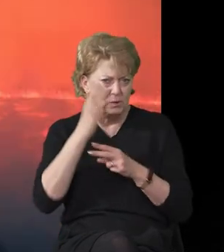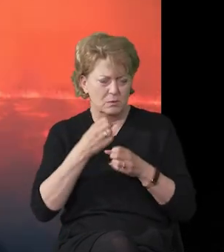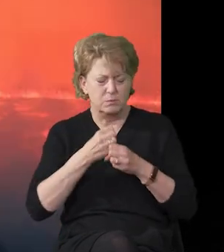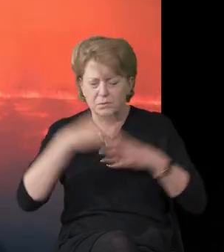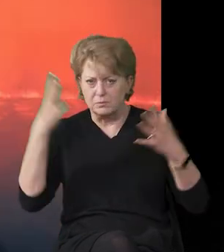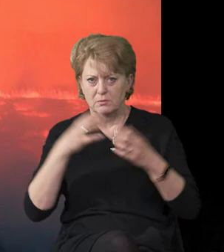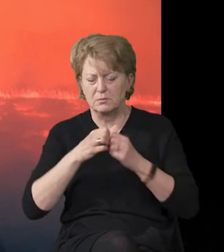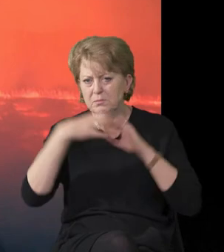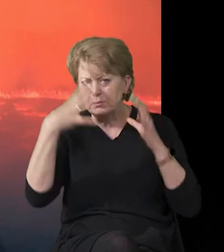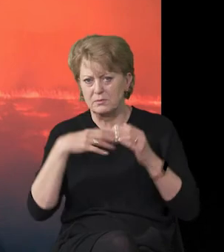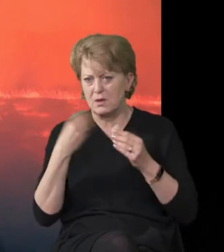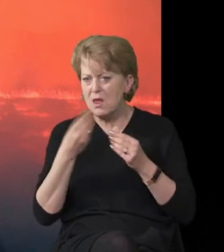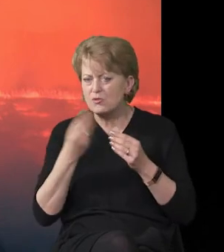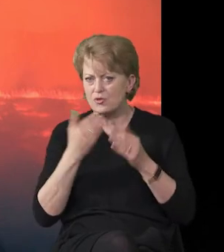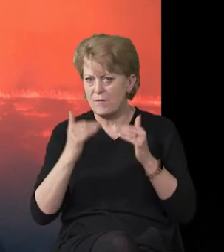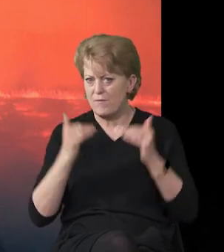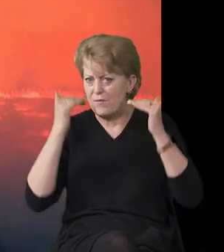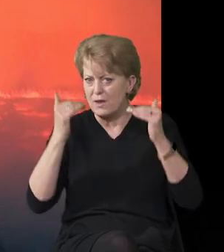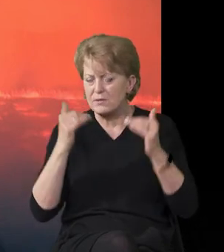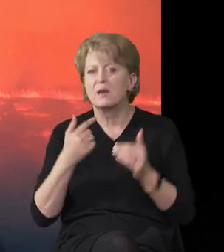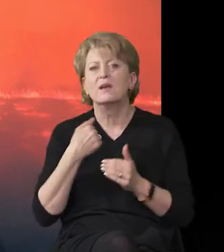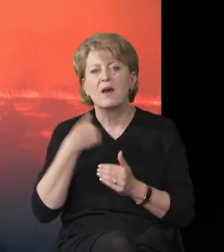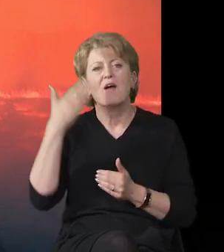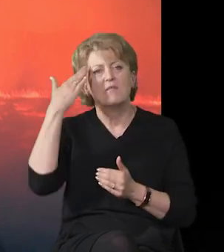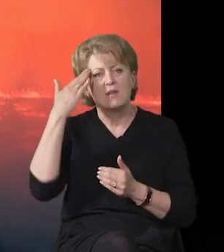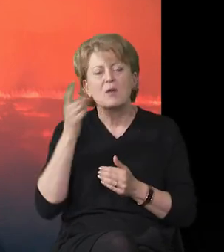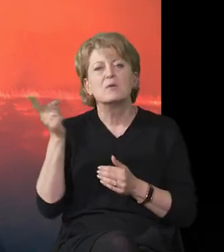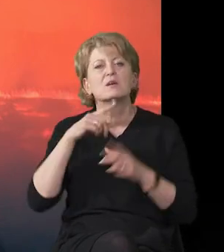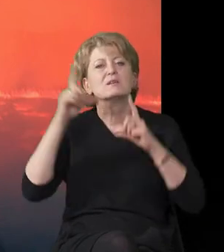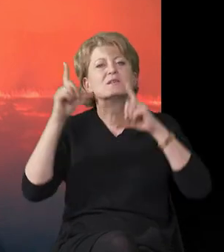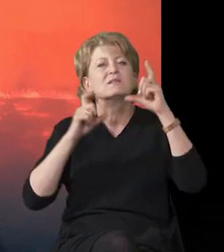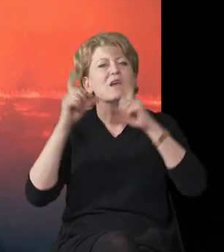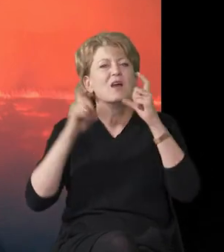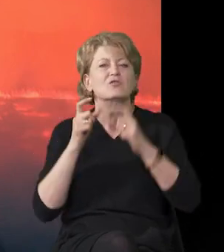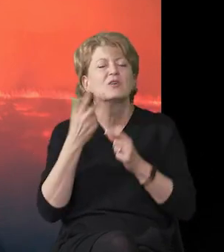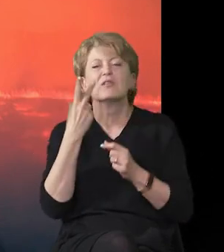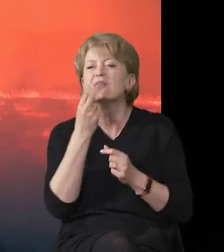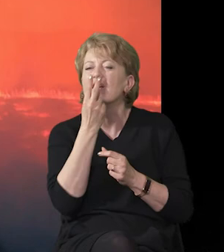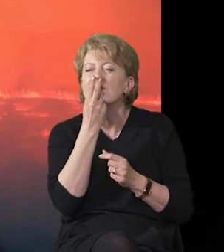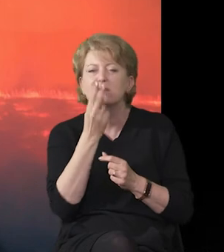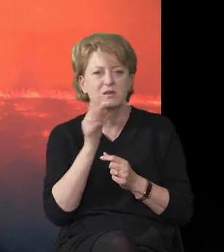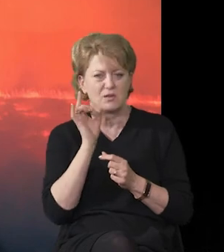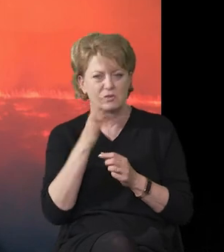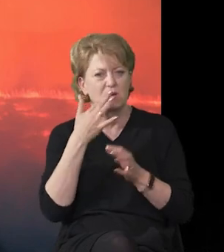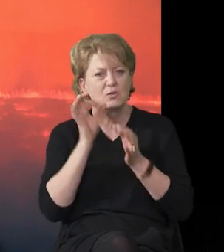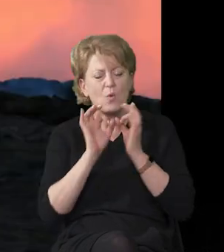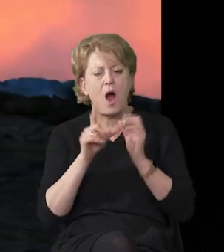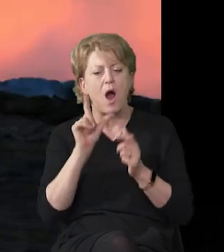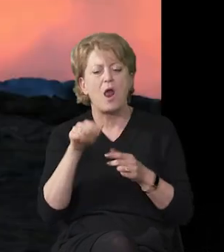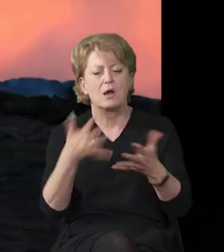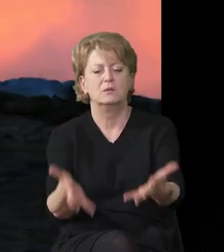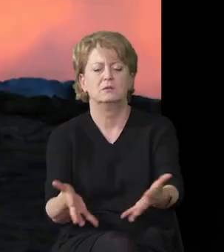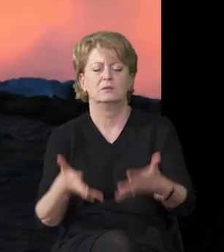większe zamieszanie. Ja wiem, że te zdjęcia może nie są zbyt dobre, ale było tak gorąco, że praktycznie nie można było złapać